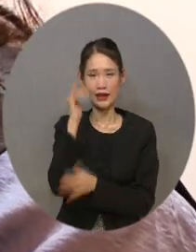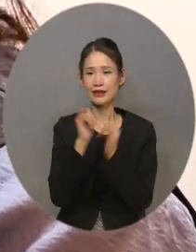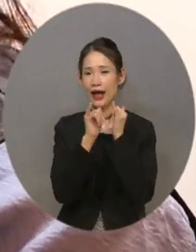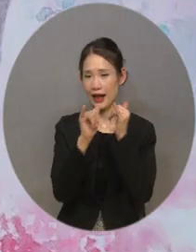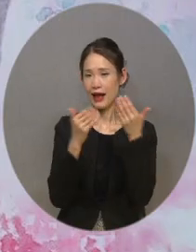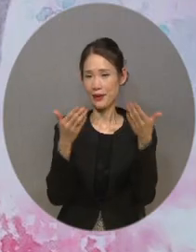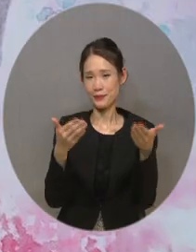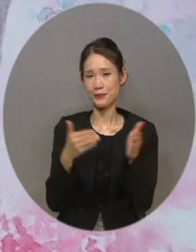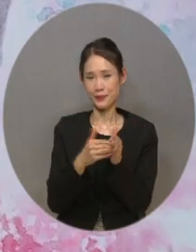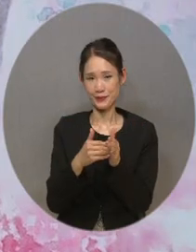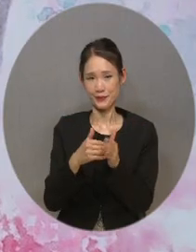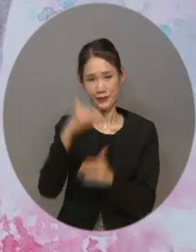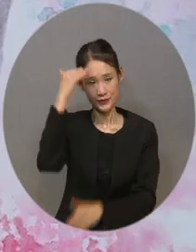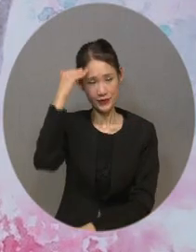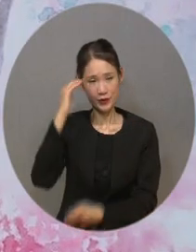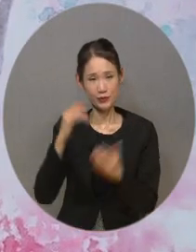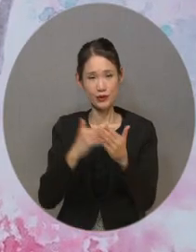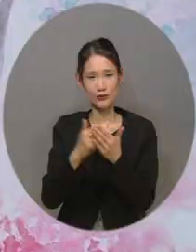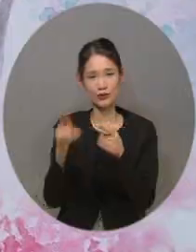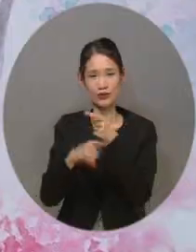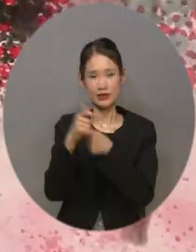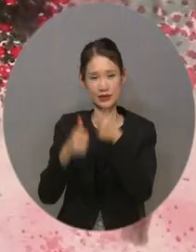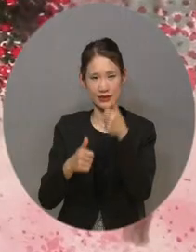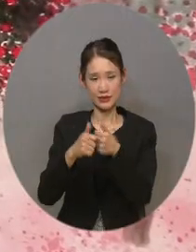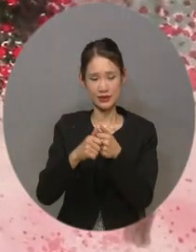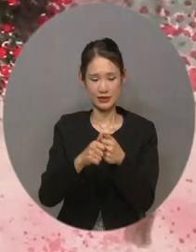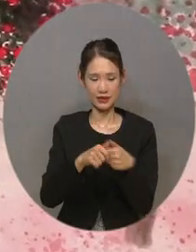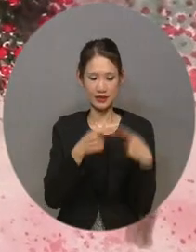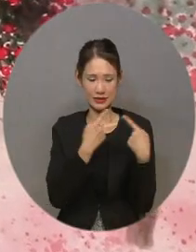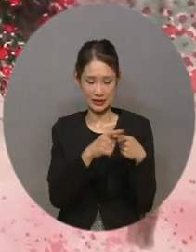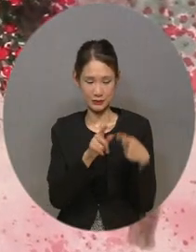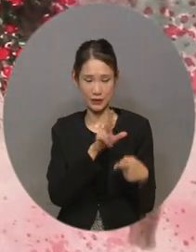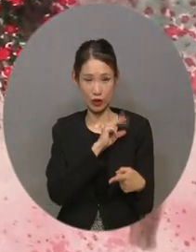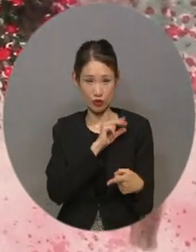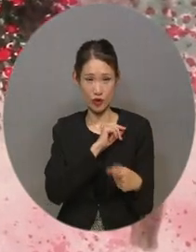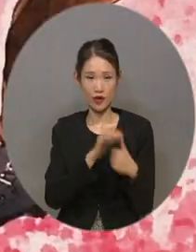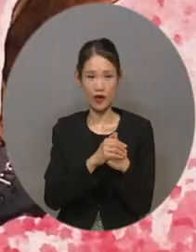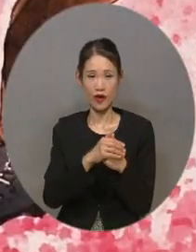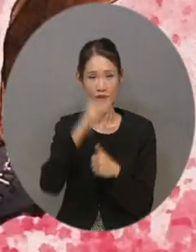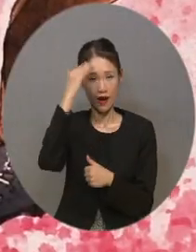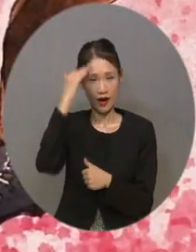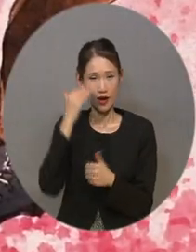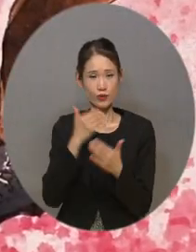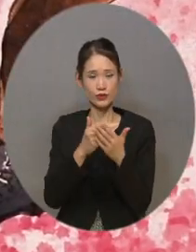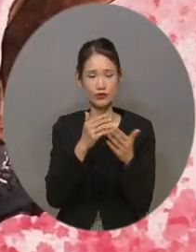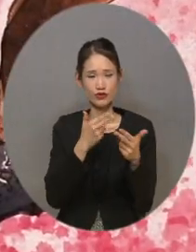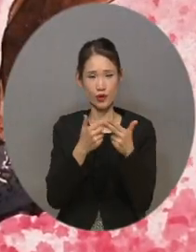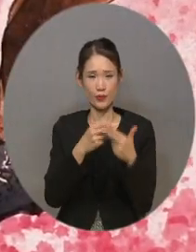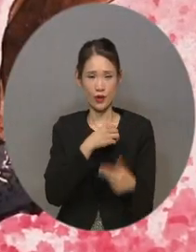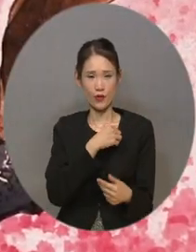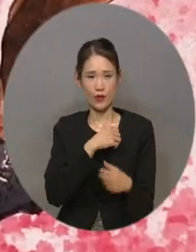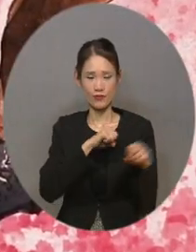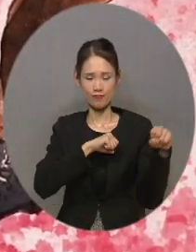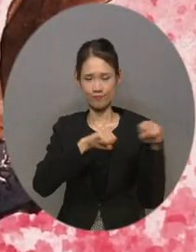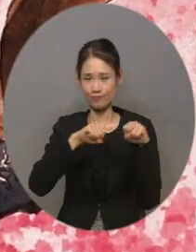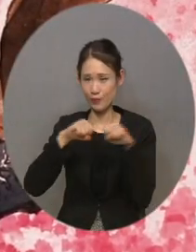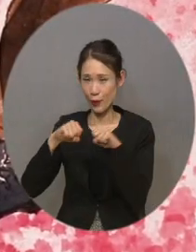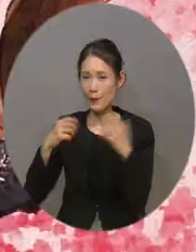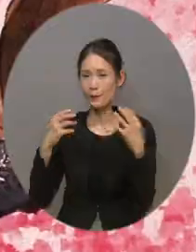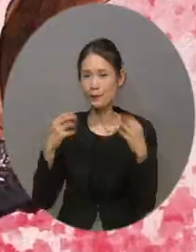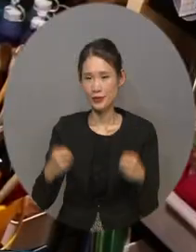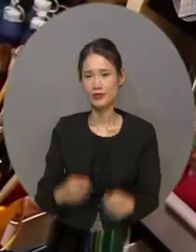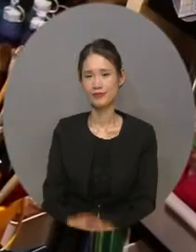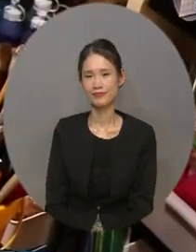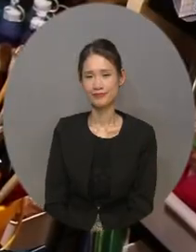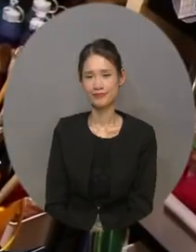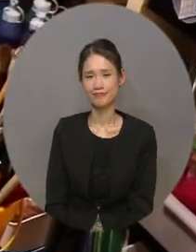있으며 대한민국 미술대전 심사위원 등 한국미술협회 회원으로 왕성한 활동을 하고 있습니다.